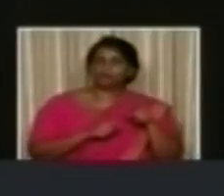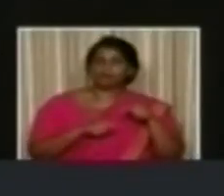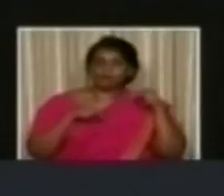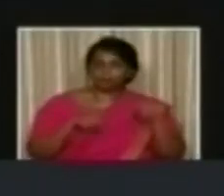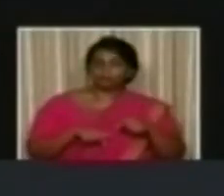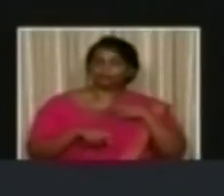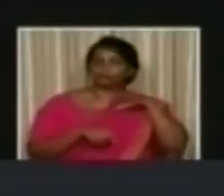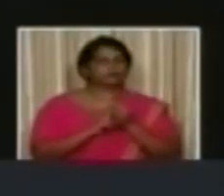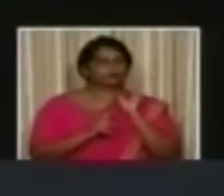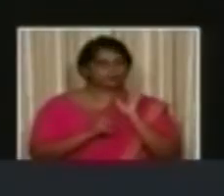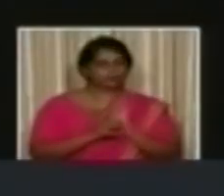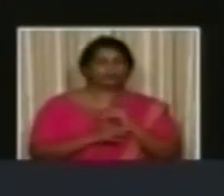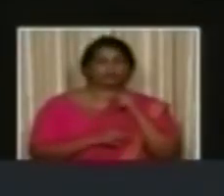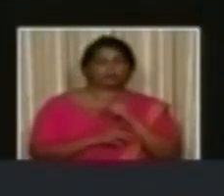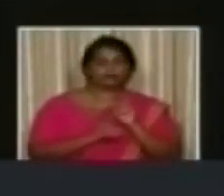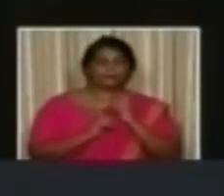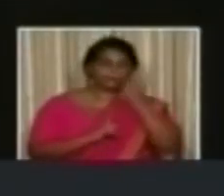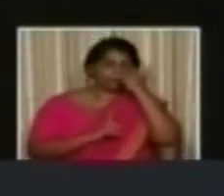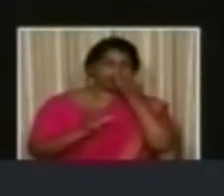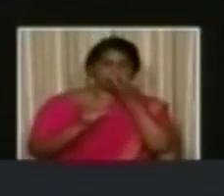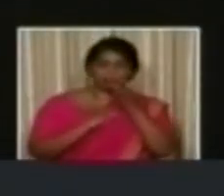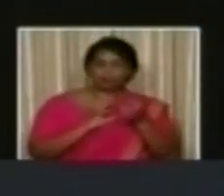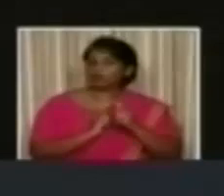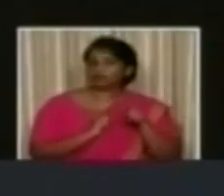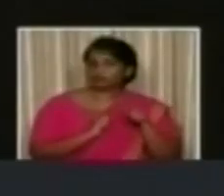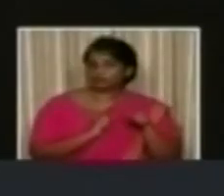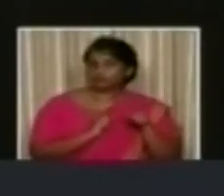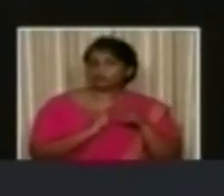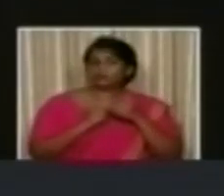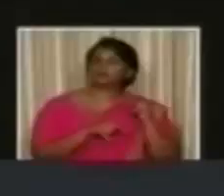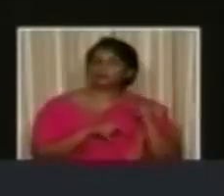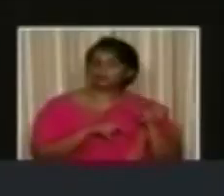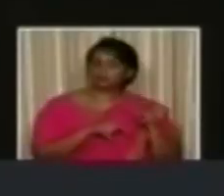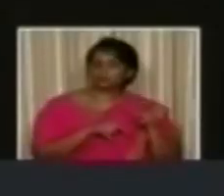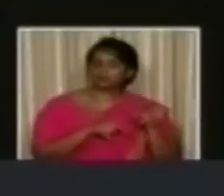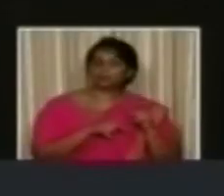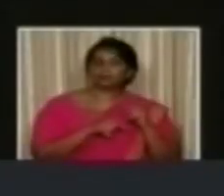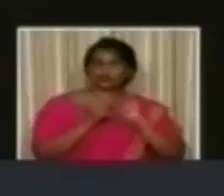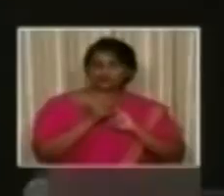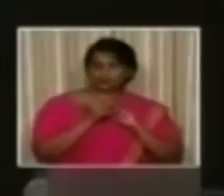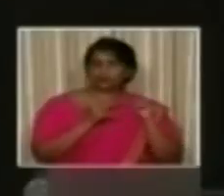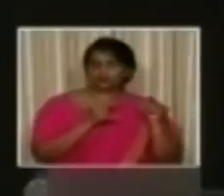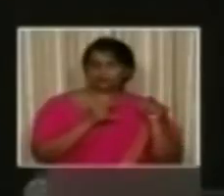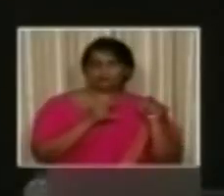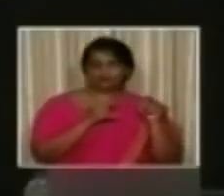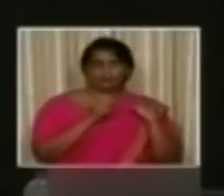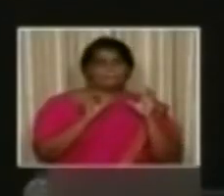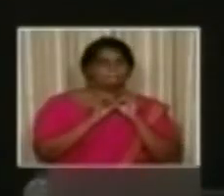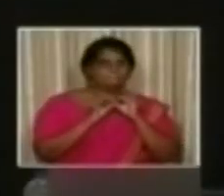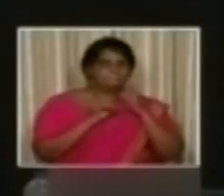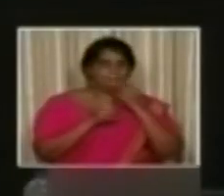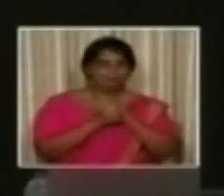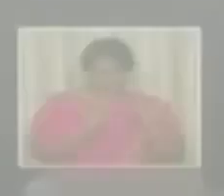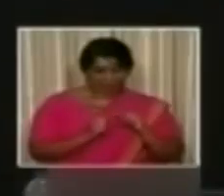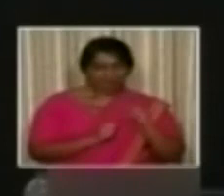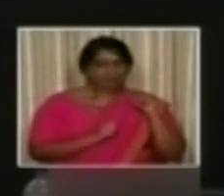நாயிரு தாக்குதலை யார் நடத்தினார்களென இந்த நாட்டு மக்கள் அறிவர். தாக்குதலை யார் செய்தார்கள், ஏன் செய்தார்கள் என மக்கள் அறிந்து கொண்டுள்ளனர்.